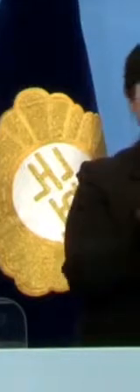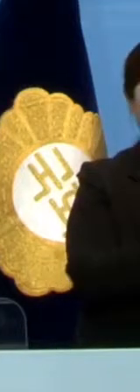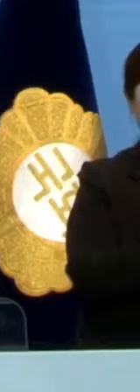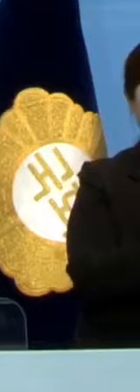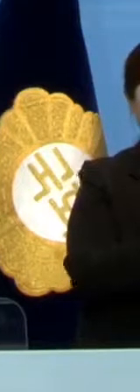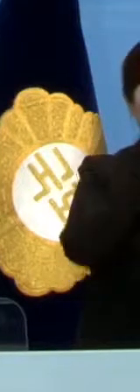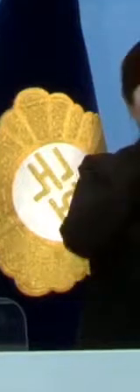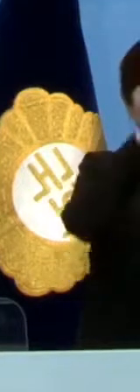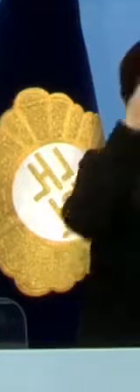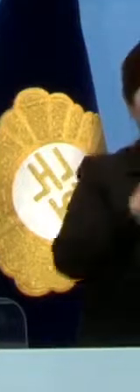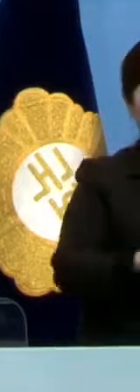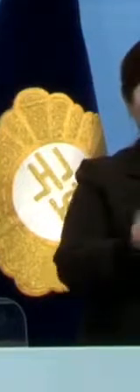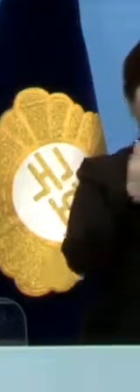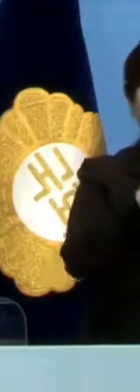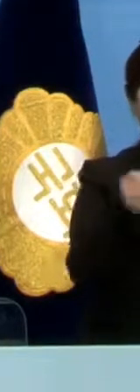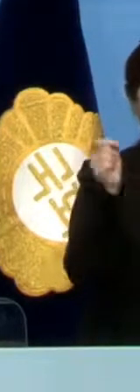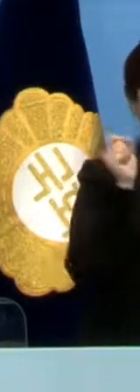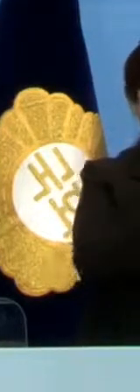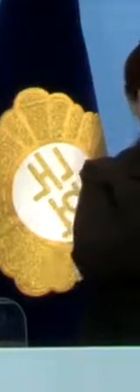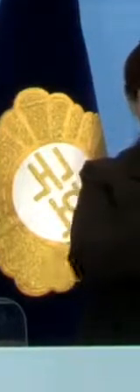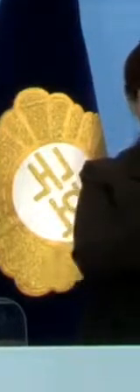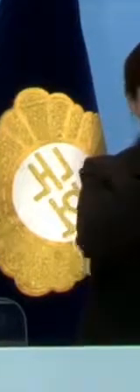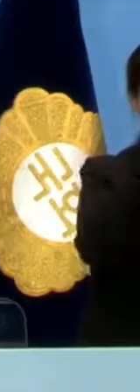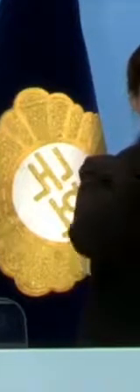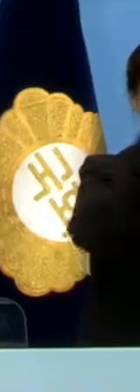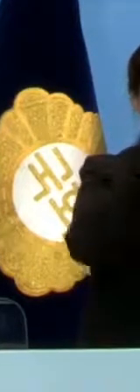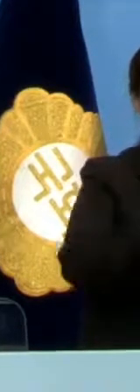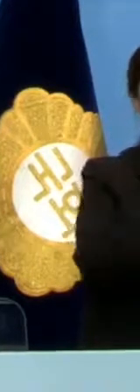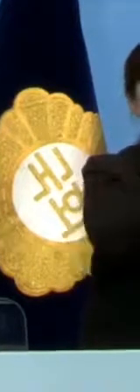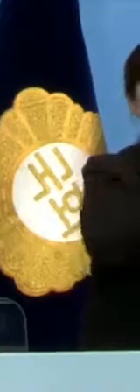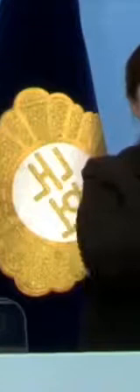저희들이 가덕도 신공항